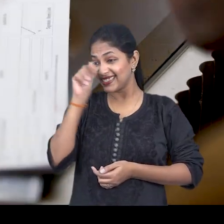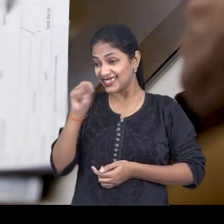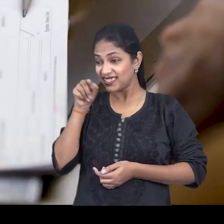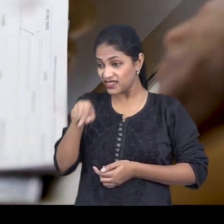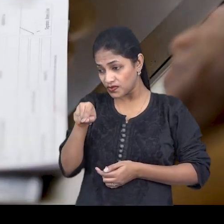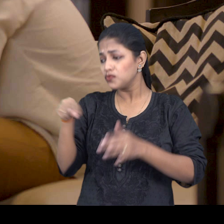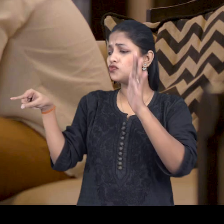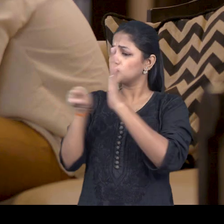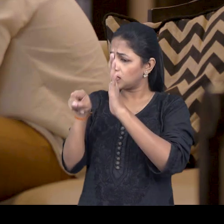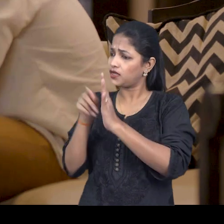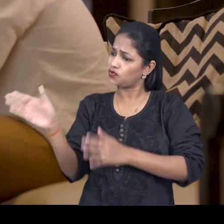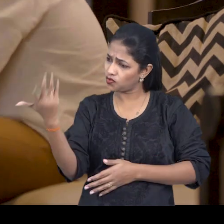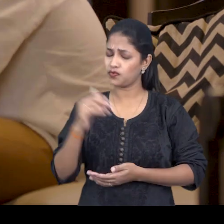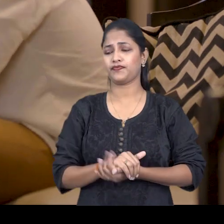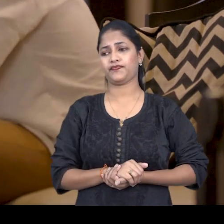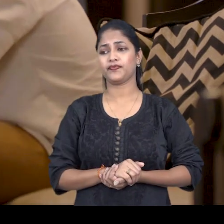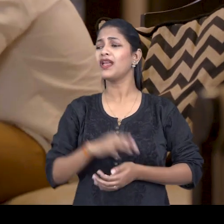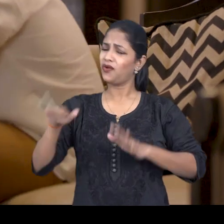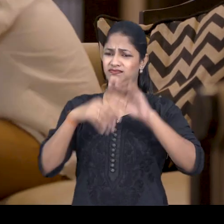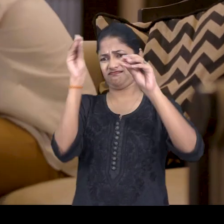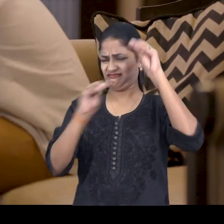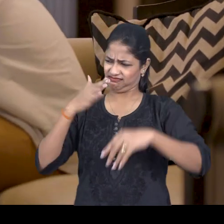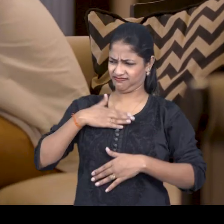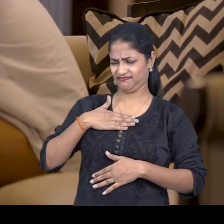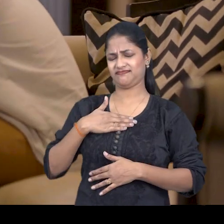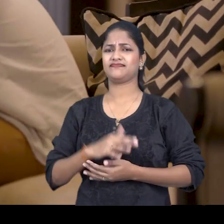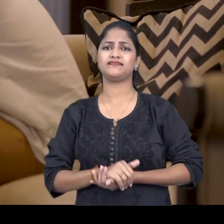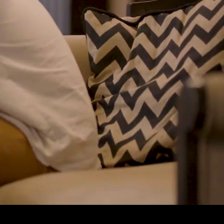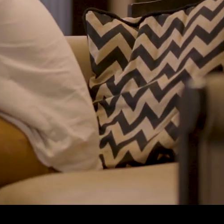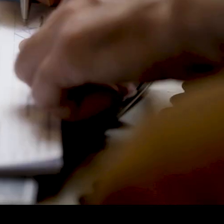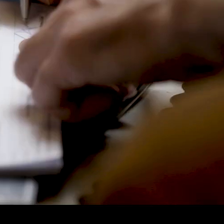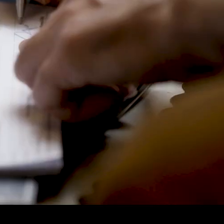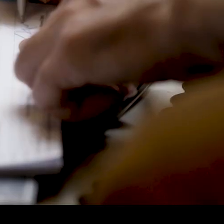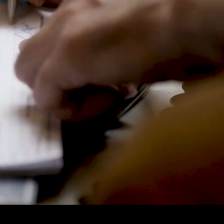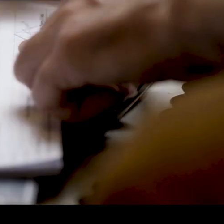સર, જ્યાં જ્યાં નિશાન કર્યું છે ત્યાં ત્યાં તમે સહી કરી દો. બાકીનું ફોર્મ હું ભરી દઈશ.